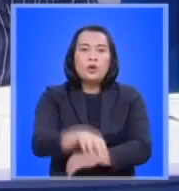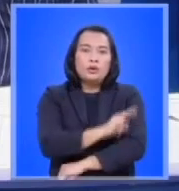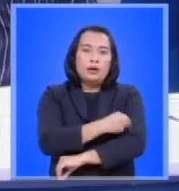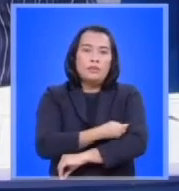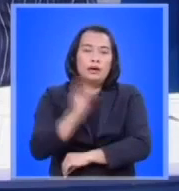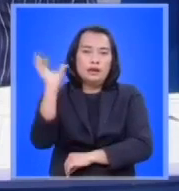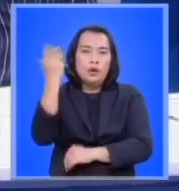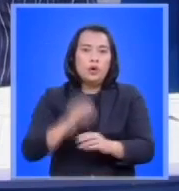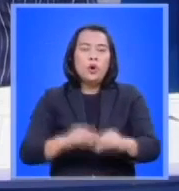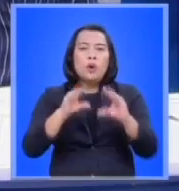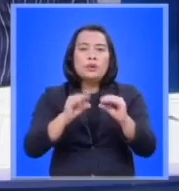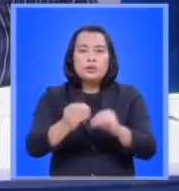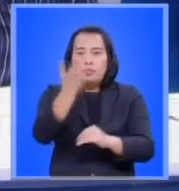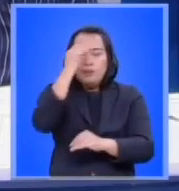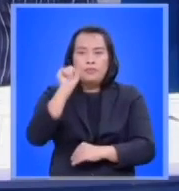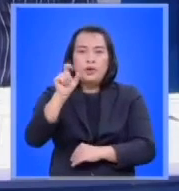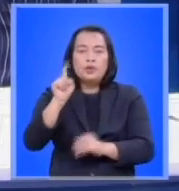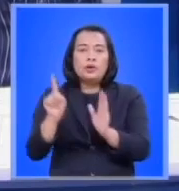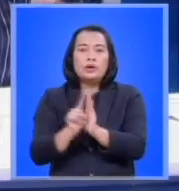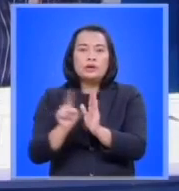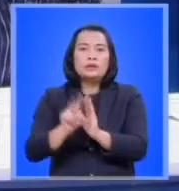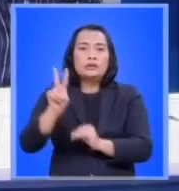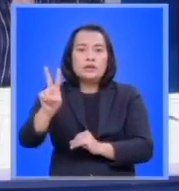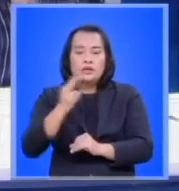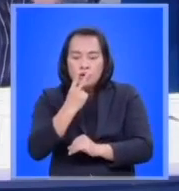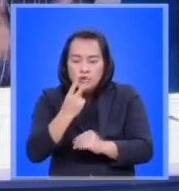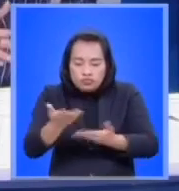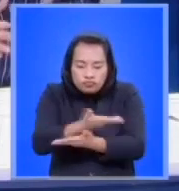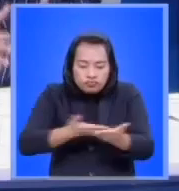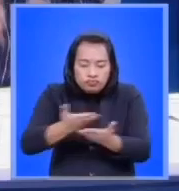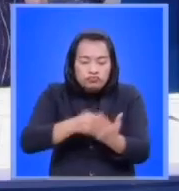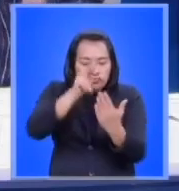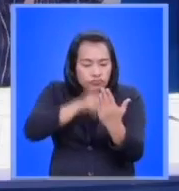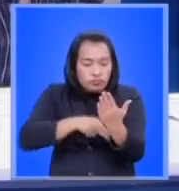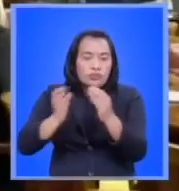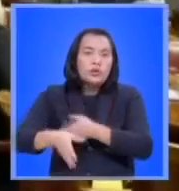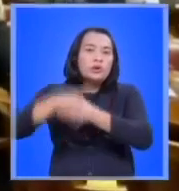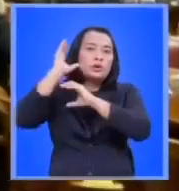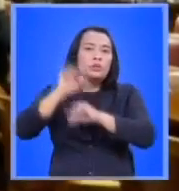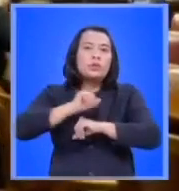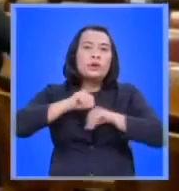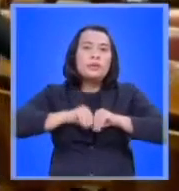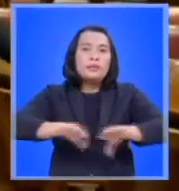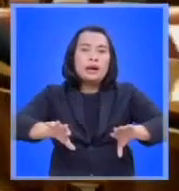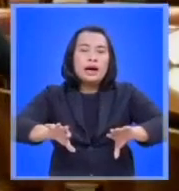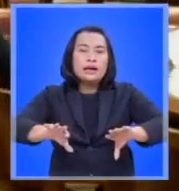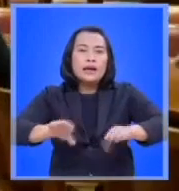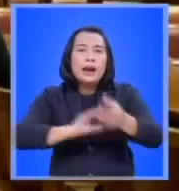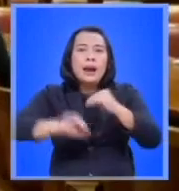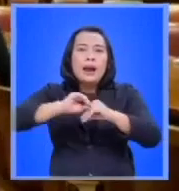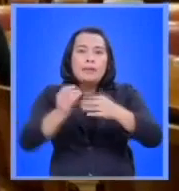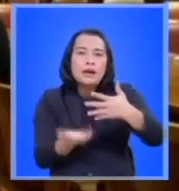ประชุมฉุกเฉินเป็นครั้งที่2เพื่อที่จะพิจารณาว่าจะต้องทบทวนประกาศในสัปดาห์ที่แล้วแล้วประกาศยกระดับให้การระบาดครั้ง